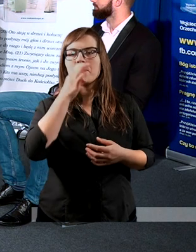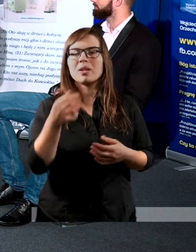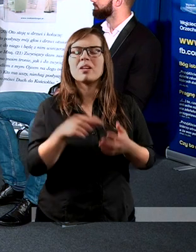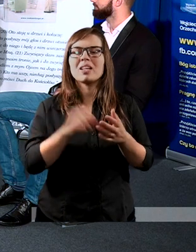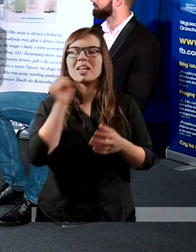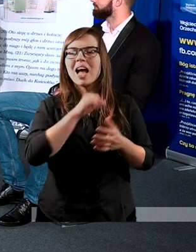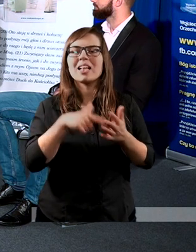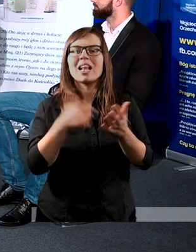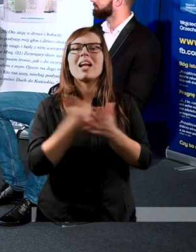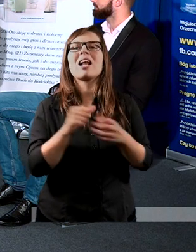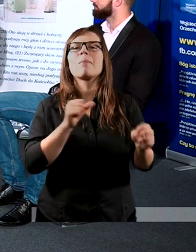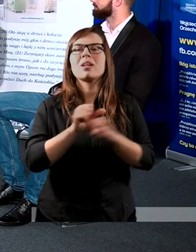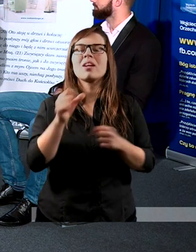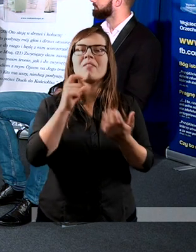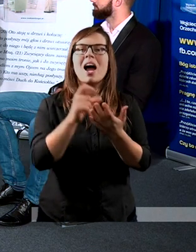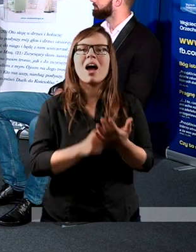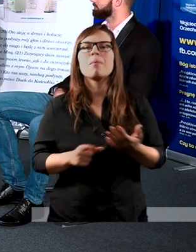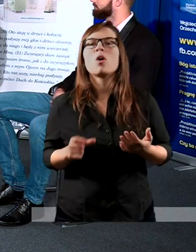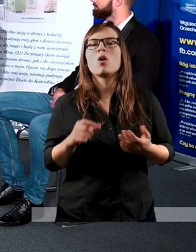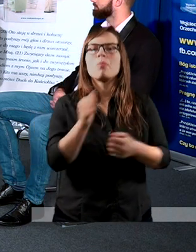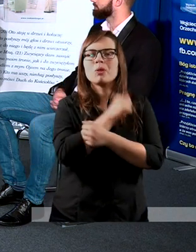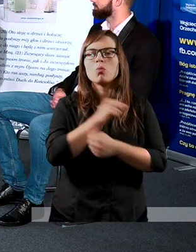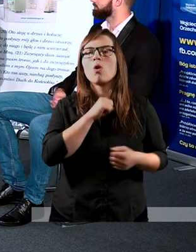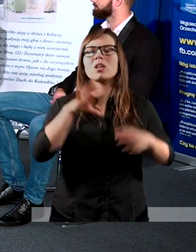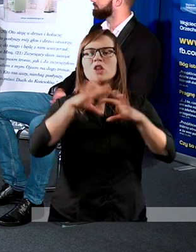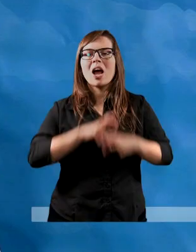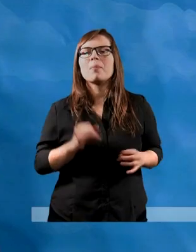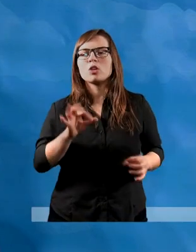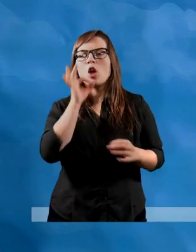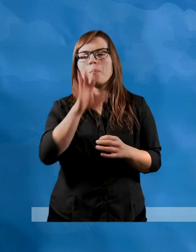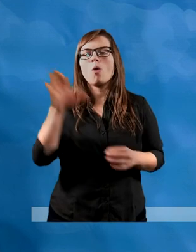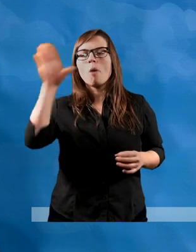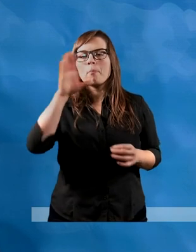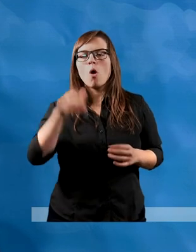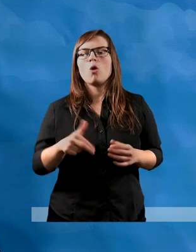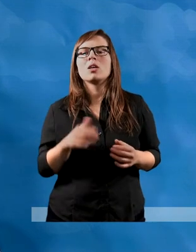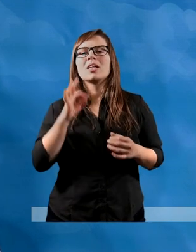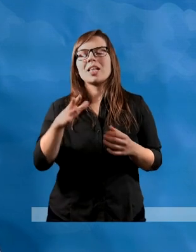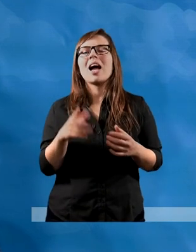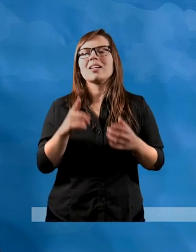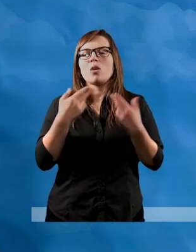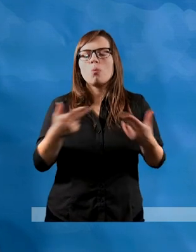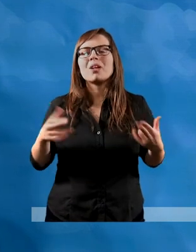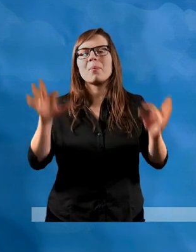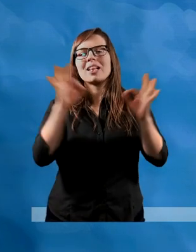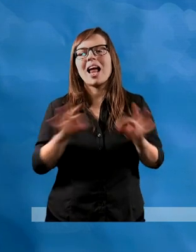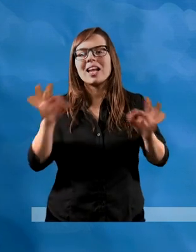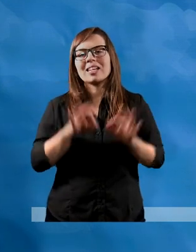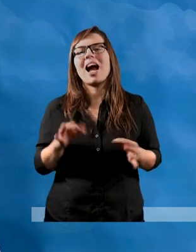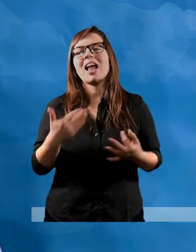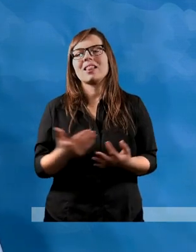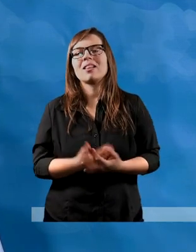Starym Testamencie jest tyle fragmentów o miłującym, cierpliwym, dobrym Bogu, takim subtelnym,